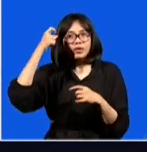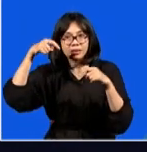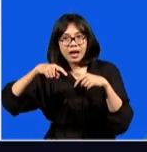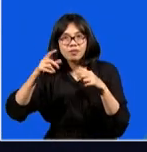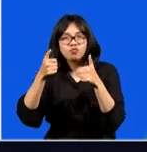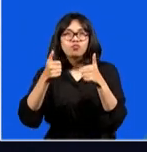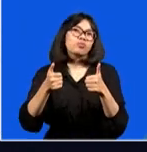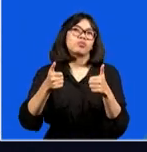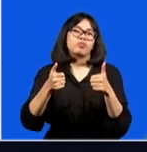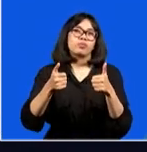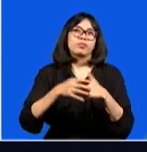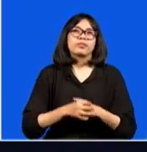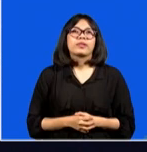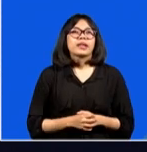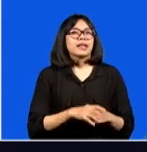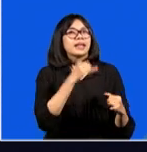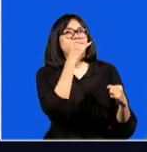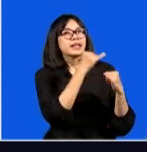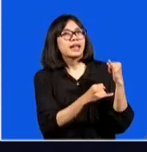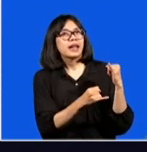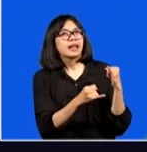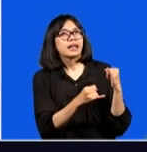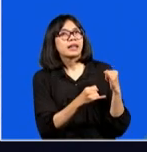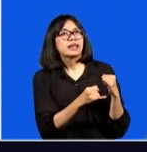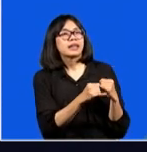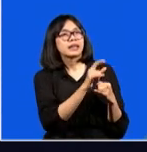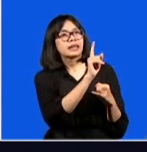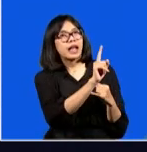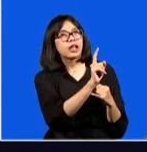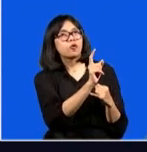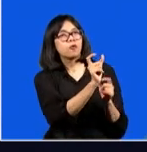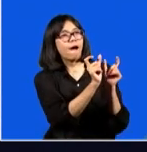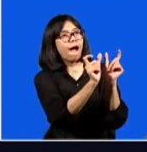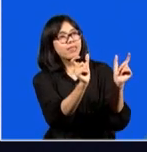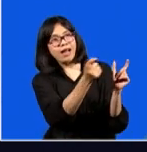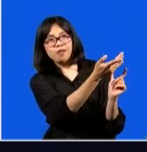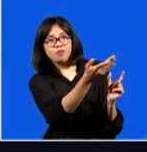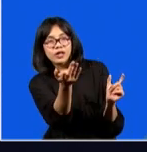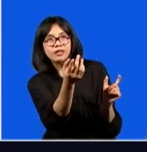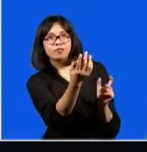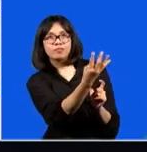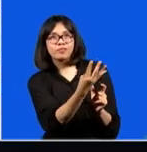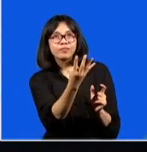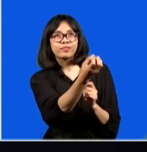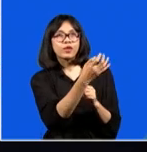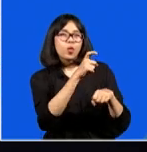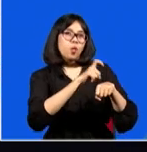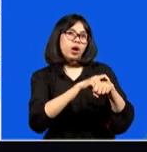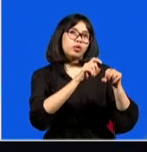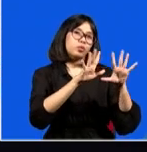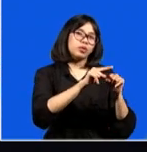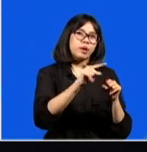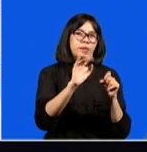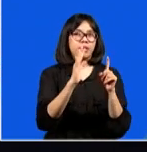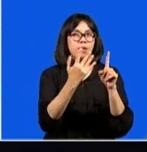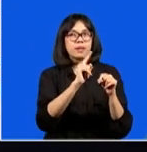untuk terakhir saya ingin meminta satu patah kata mungkin 10 detik 15 detik dari masing-masing